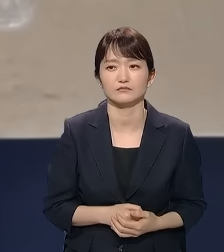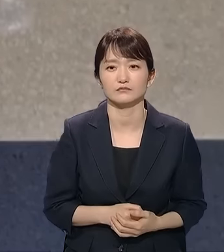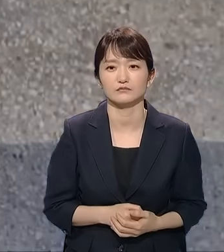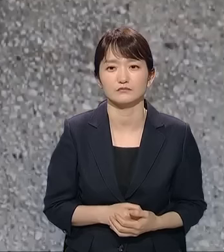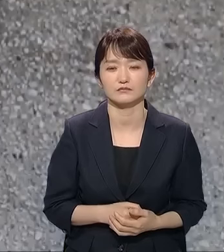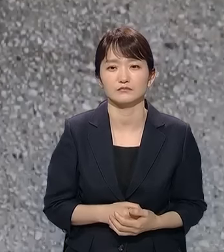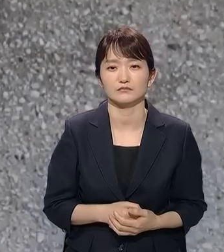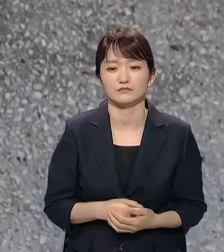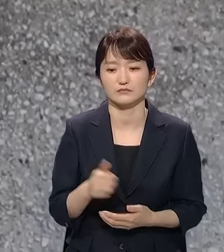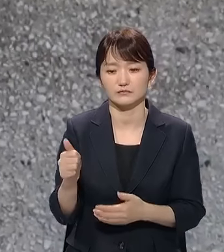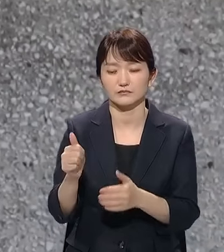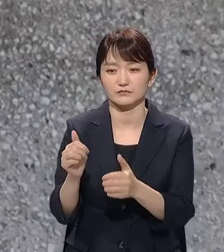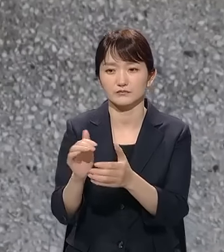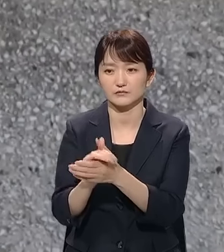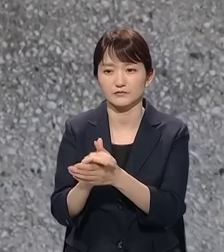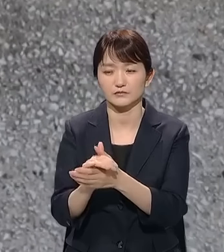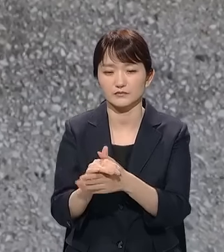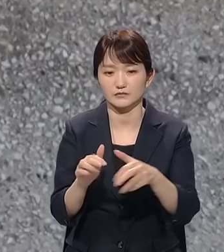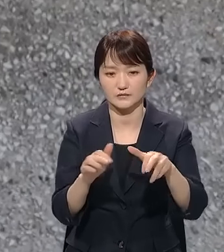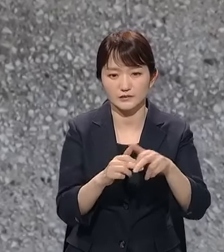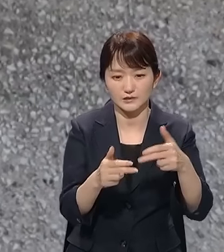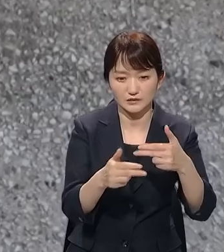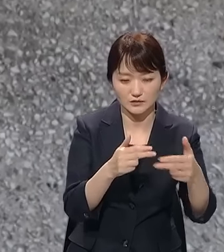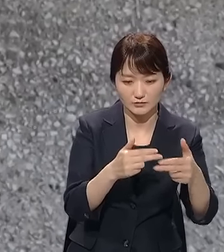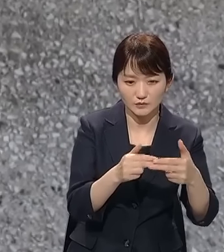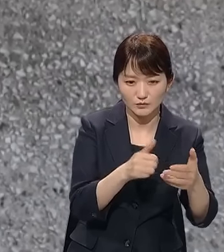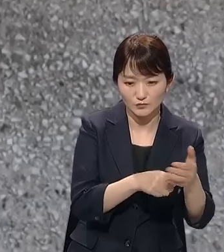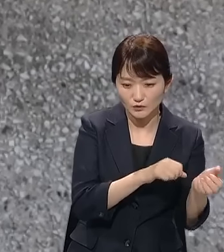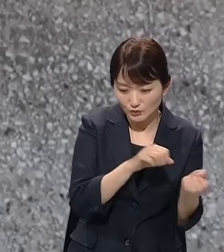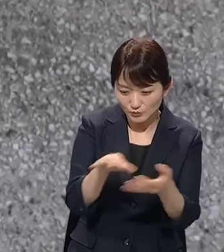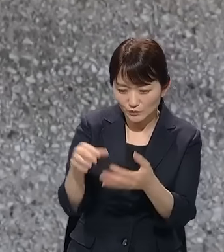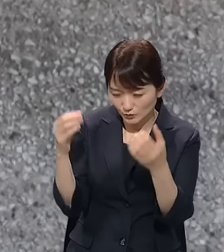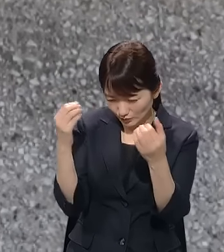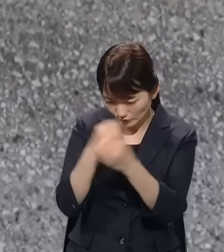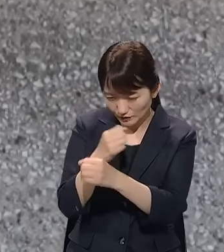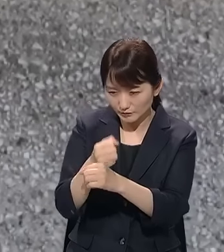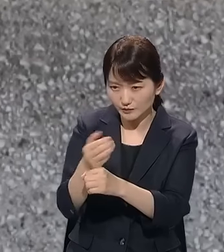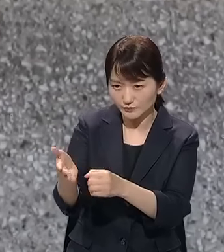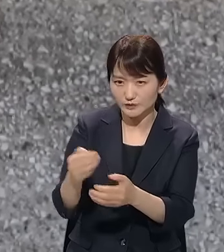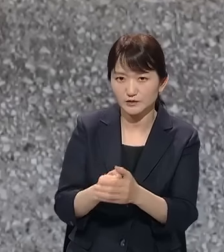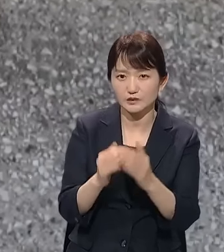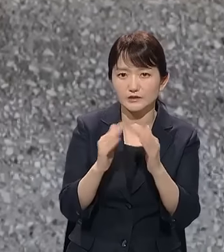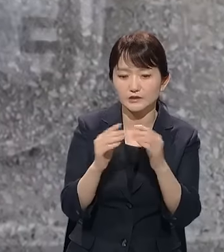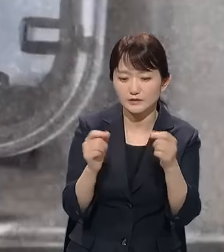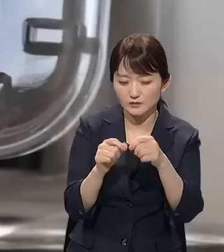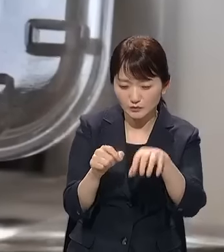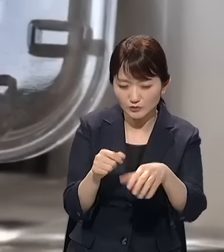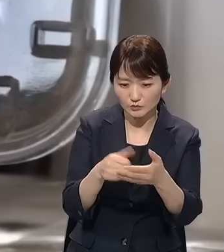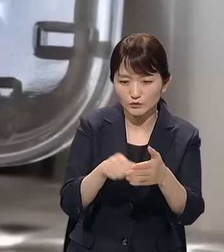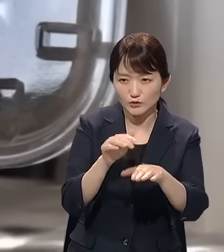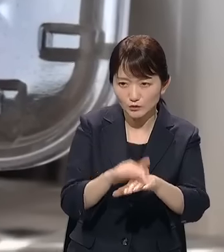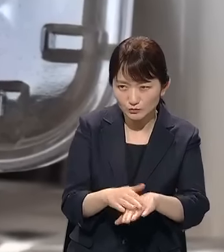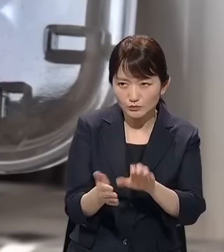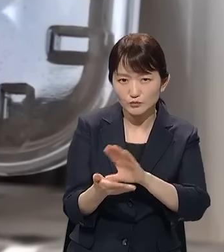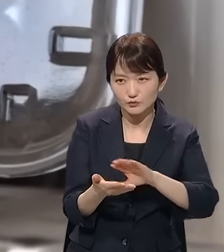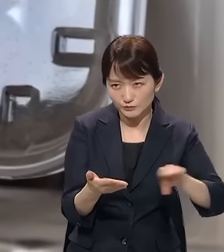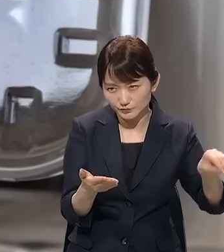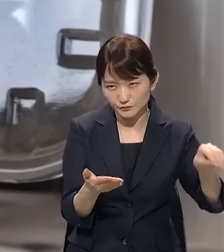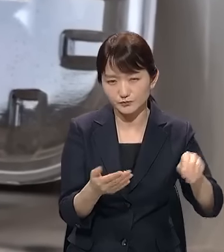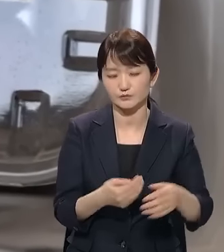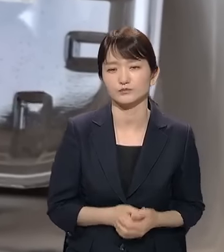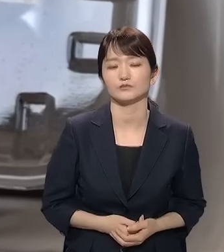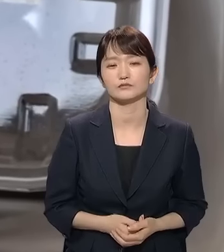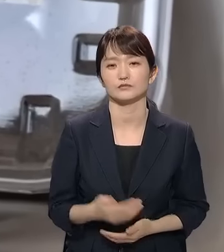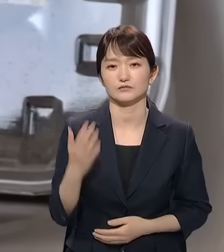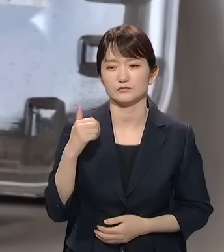만든 겁니다 양시은 농양 맥주가든 종이가 을 집 현관문 앞에 두고 조용히 사라졌습니다 자 전 남자친구와 새